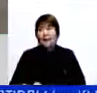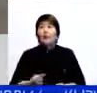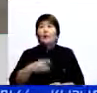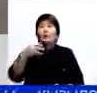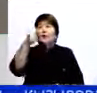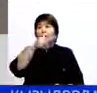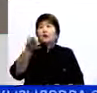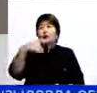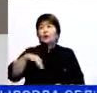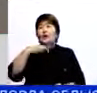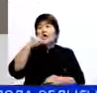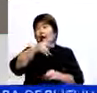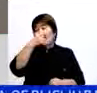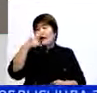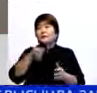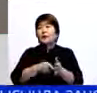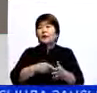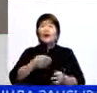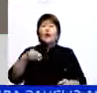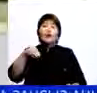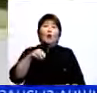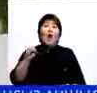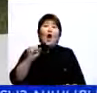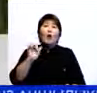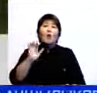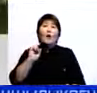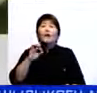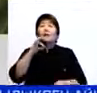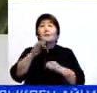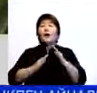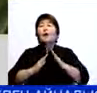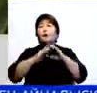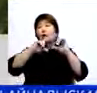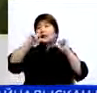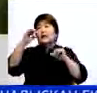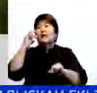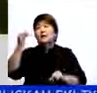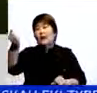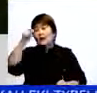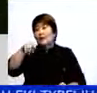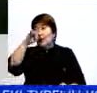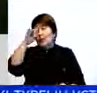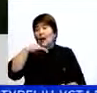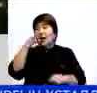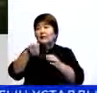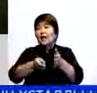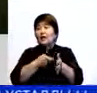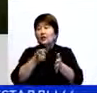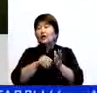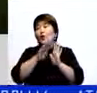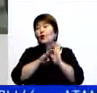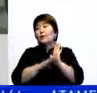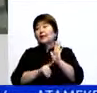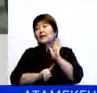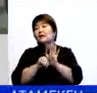30 жыл бұрын космонавт зерттеуші Тоқтар Әубәкіров Байқоңырдан ғарышқа шығып тарихи ерлік жасады. Бұл Қазақстанның ғарышты зерттеу бағдарламаларын